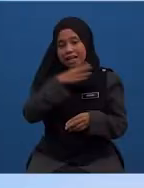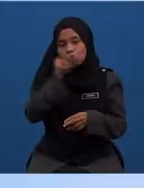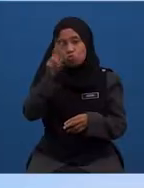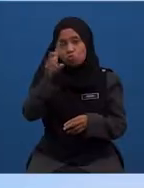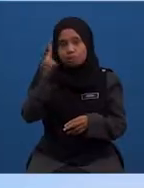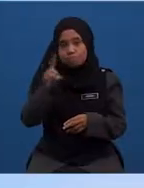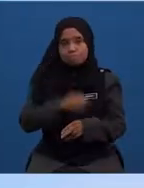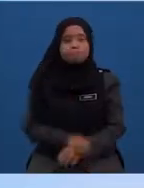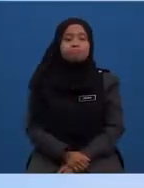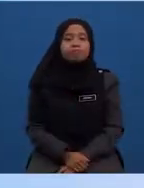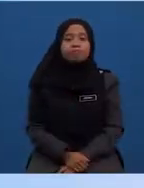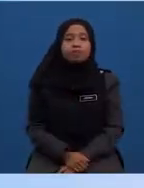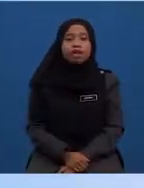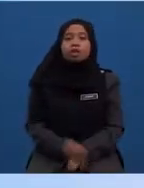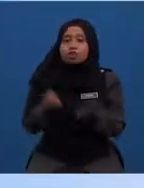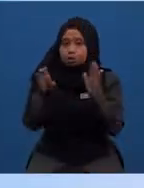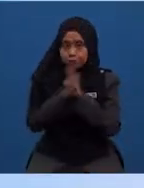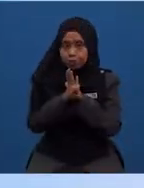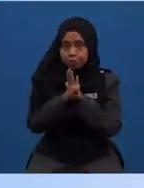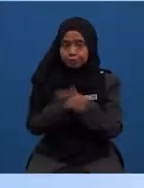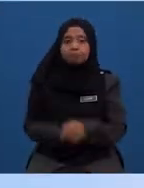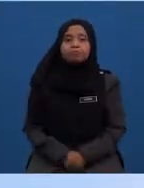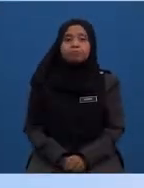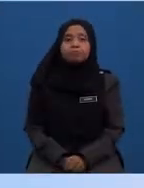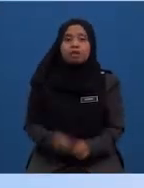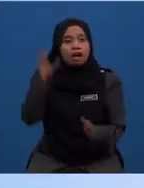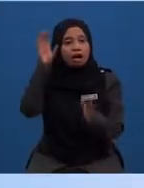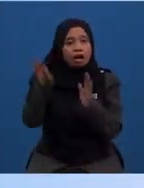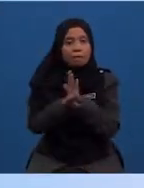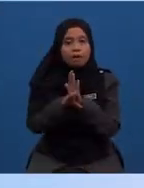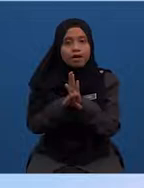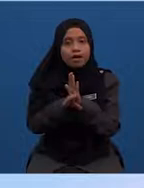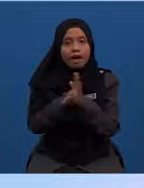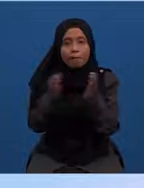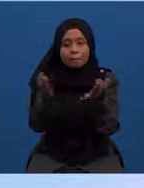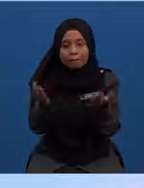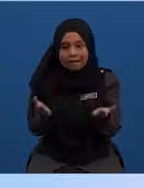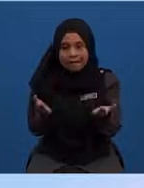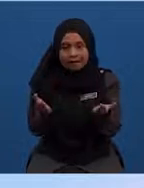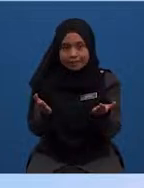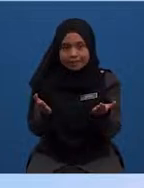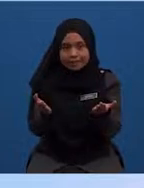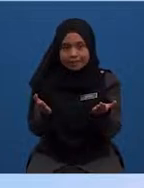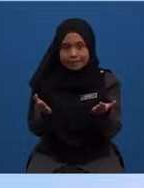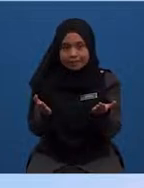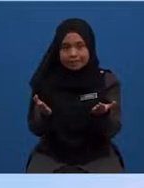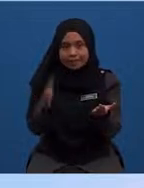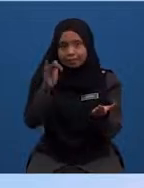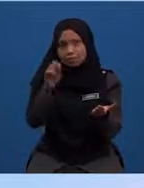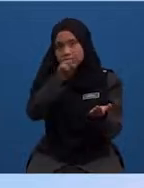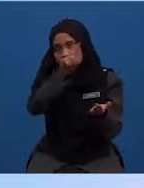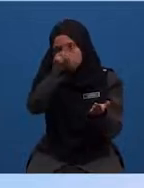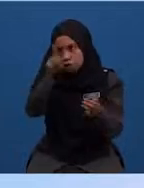ini. Sebagai contoh, gambar sebuah pinggan yang mempunyai bentuk